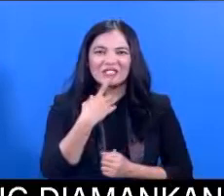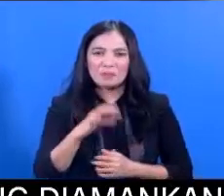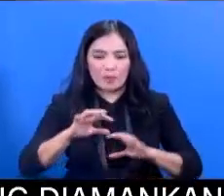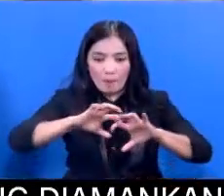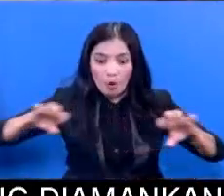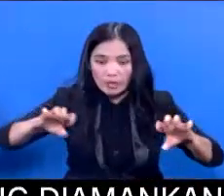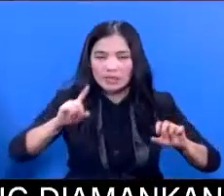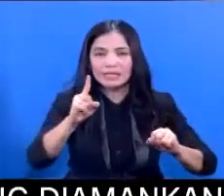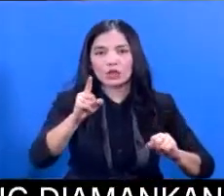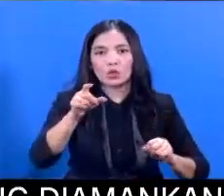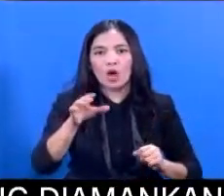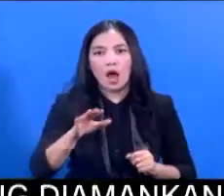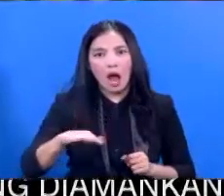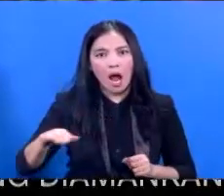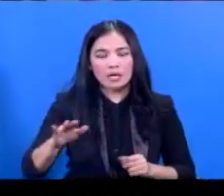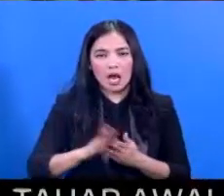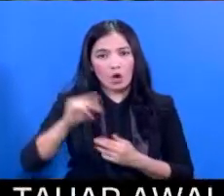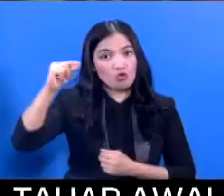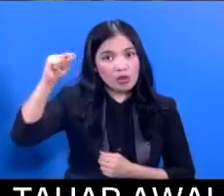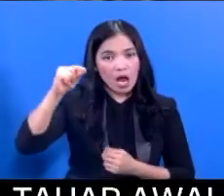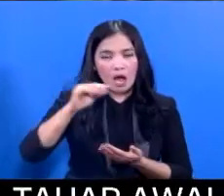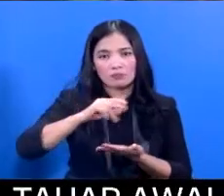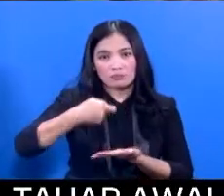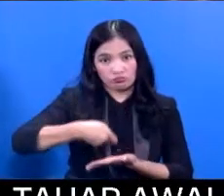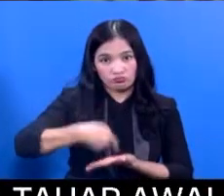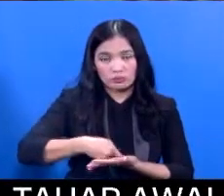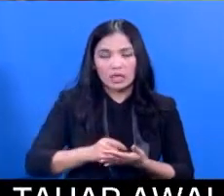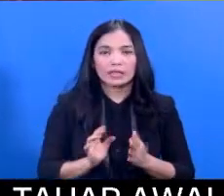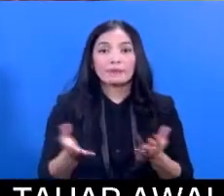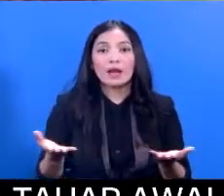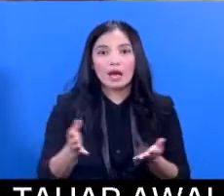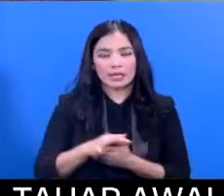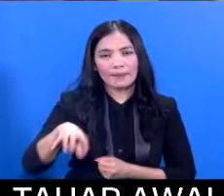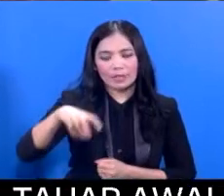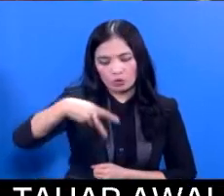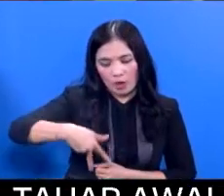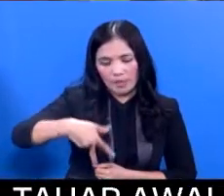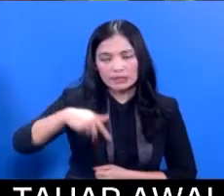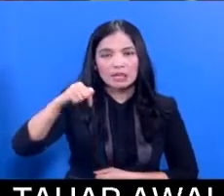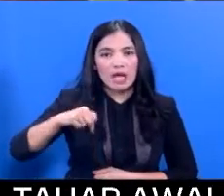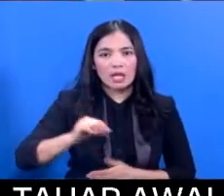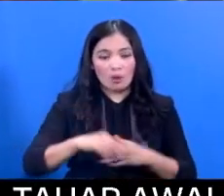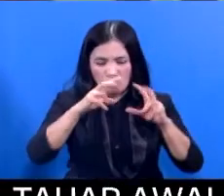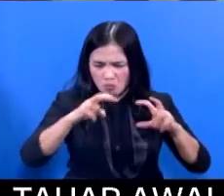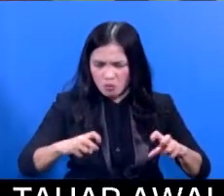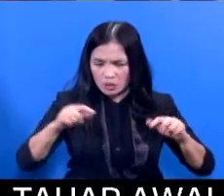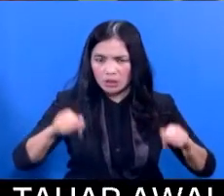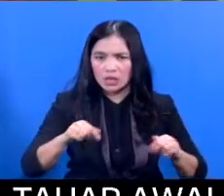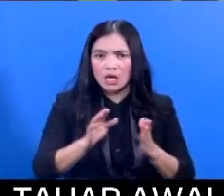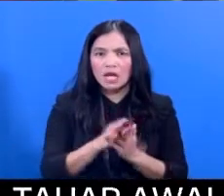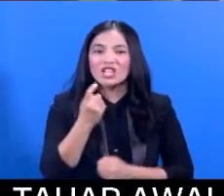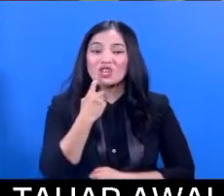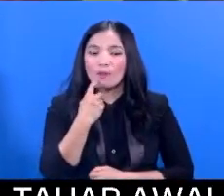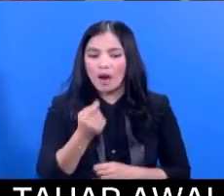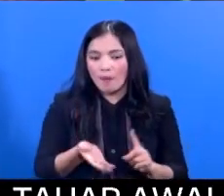seorang mahasiswi di sebuah rumah indekos di Kota Makassar, Sulawesi Selatan. Berdasarkan pemeriksaan polisi, aksi perampokan dan percobaan